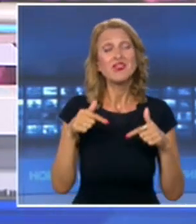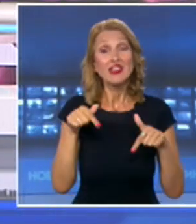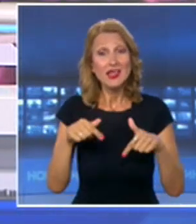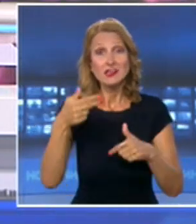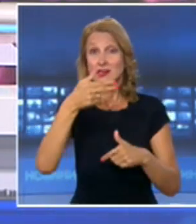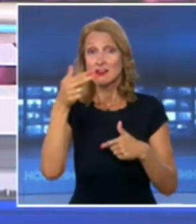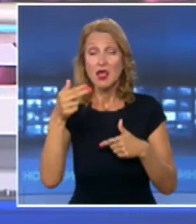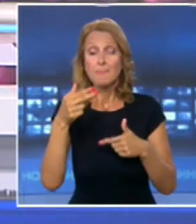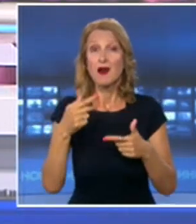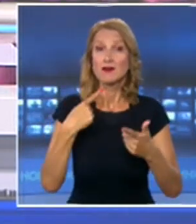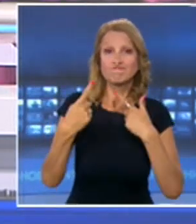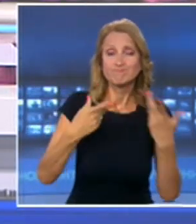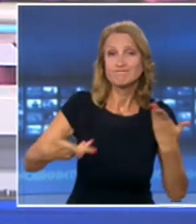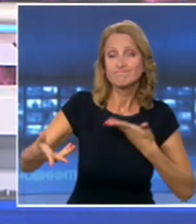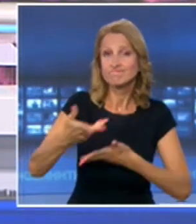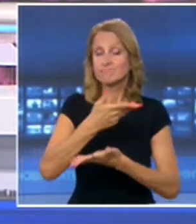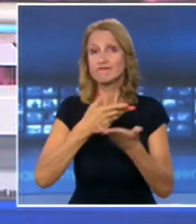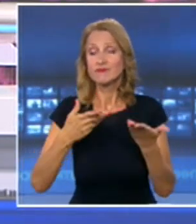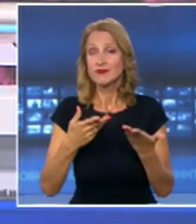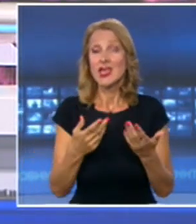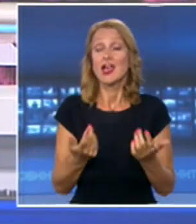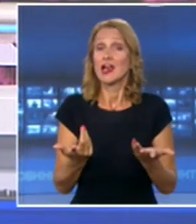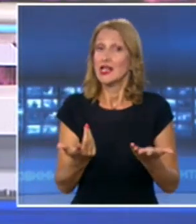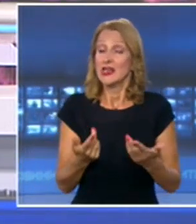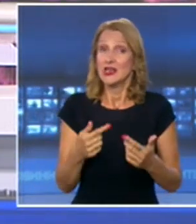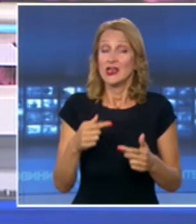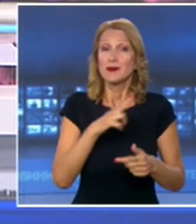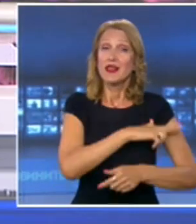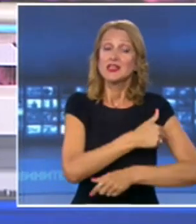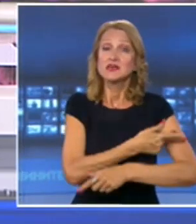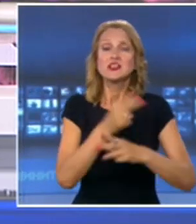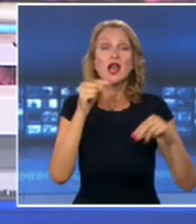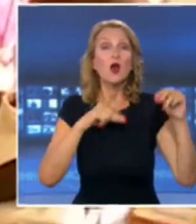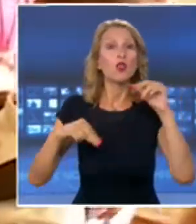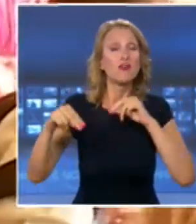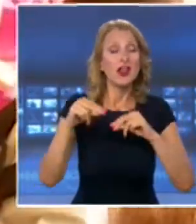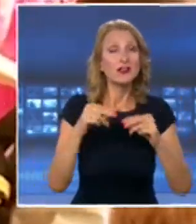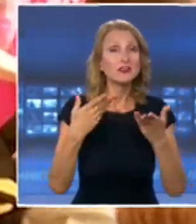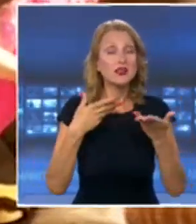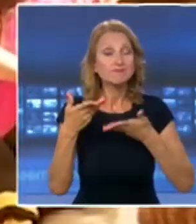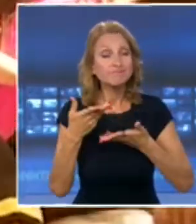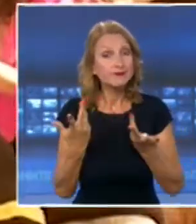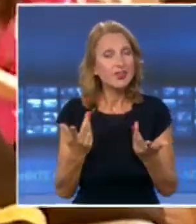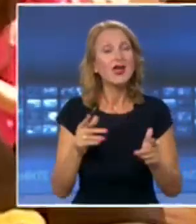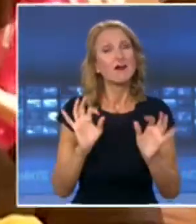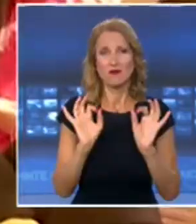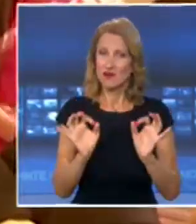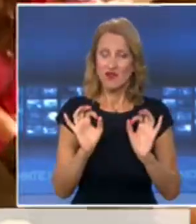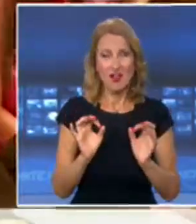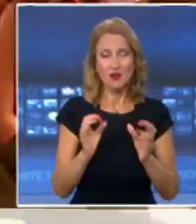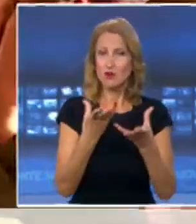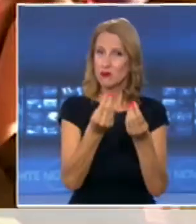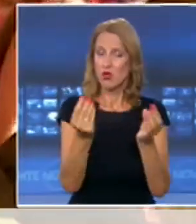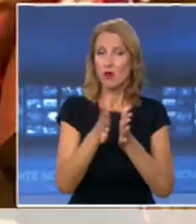национална медицинска среща от зърното до здравето. Емил Дамянов разказва. Въпреки притесненията на голяма част